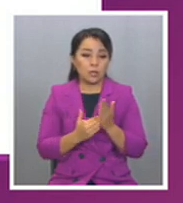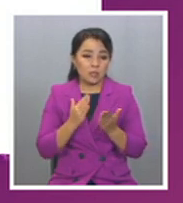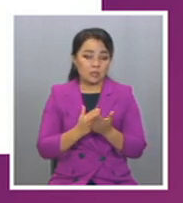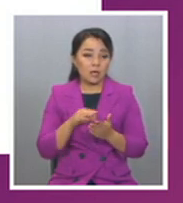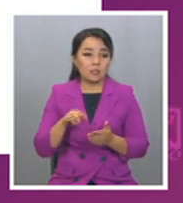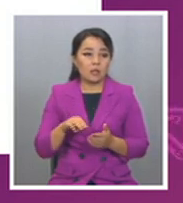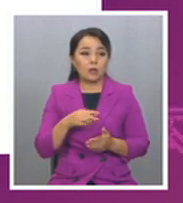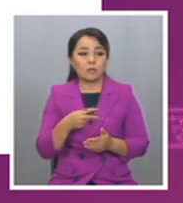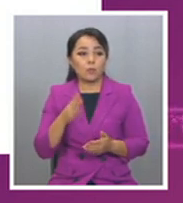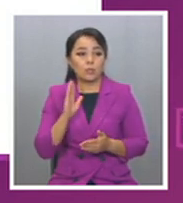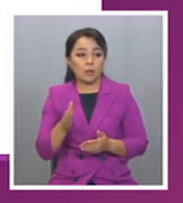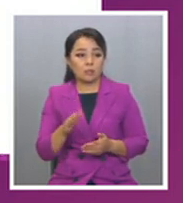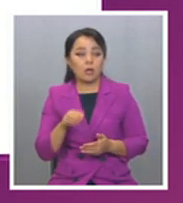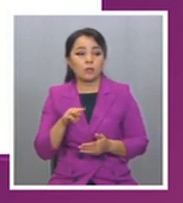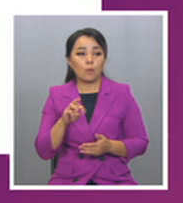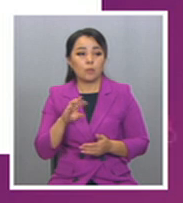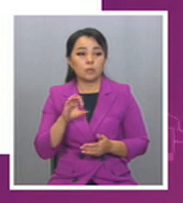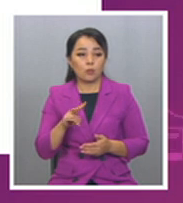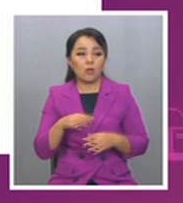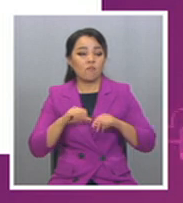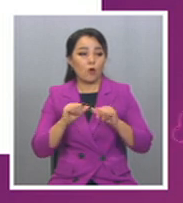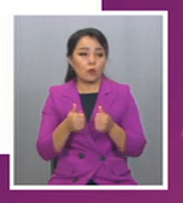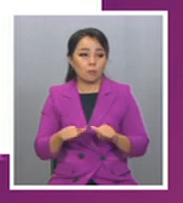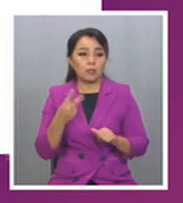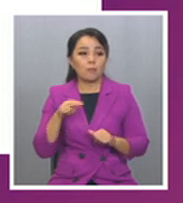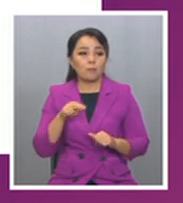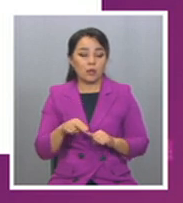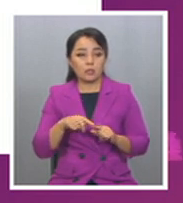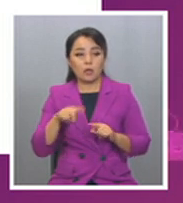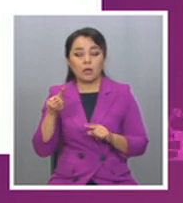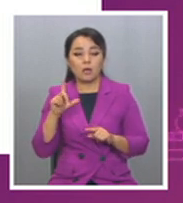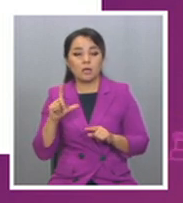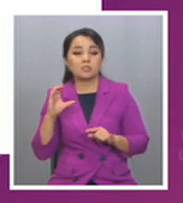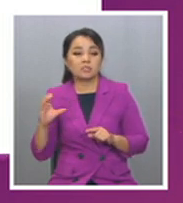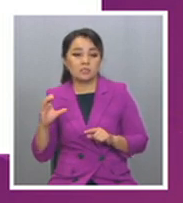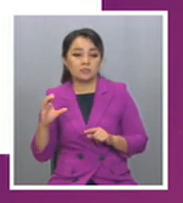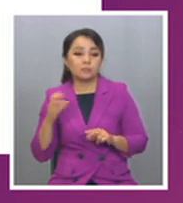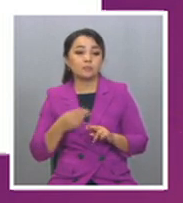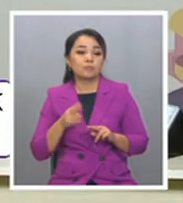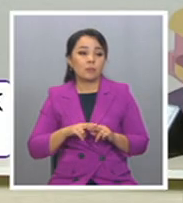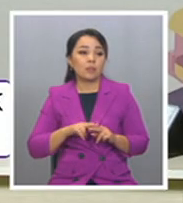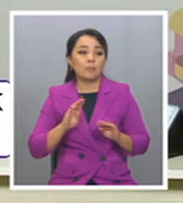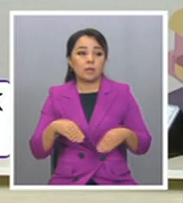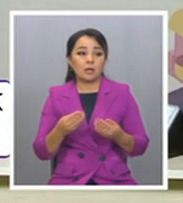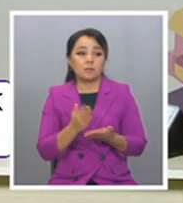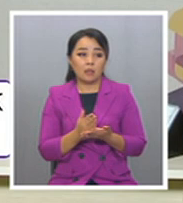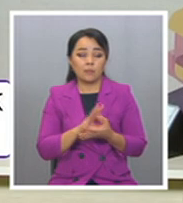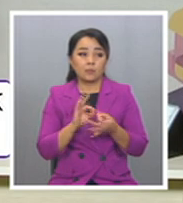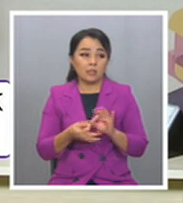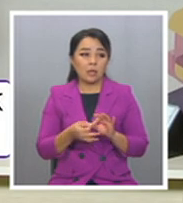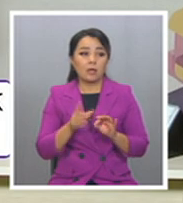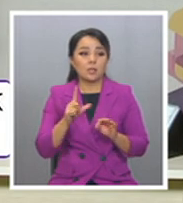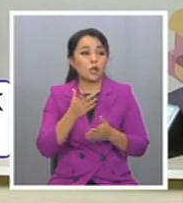болады, Томсон формуласын пайдаланамыз, яғни 2π түбір асты lc. Бізде берілгенде с бар, бірақ l